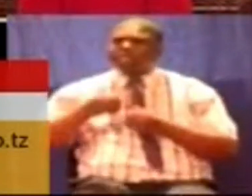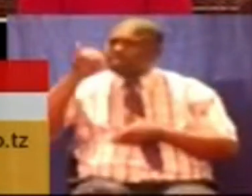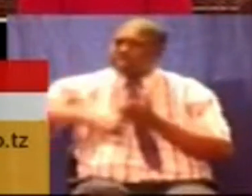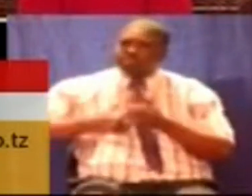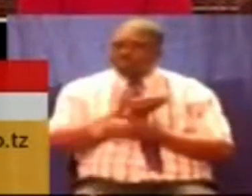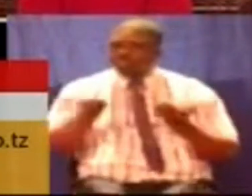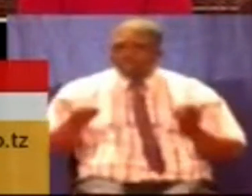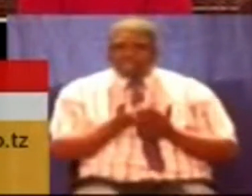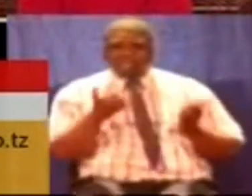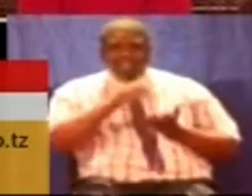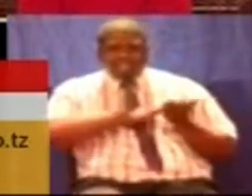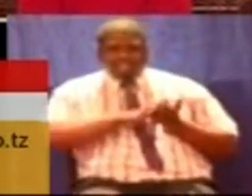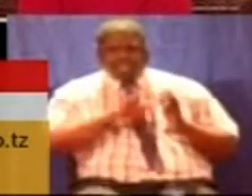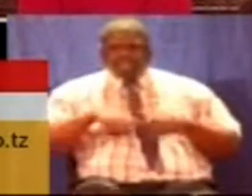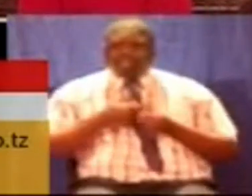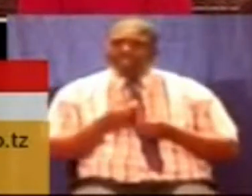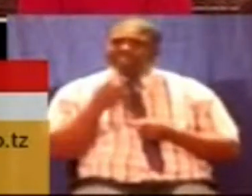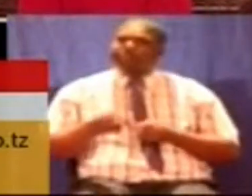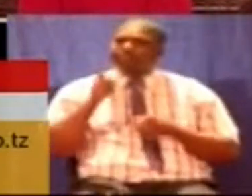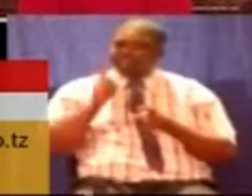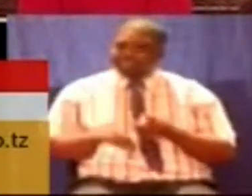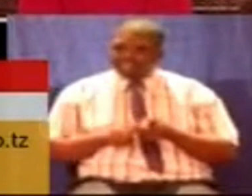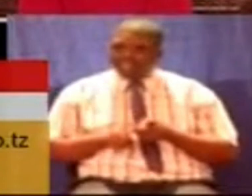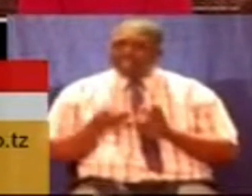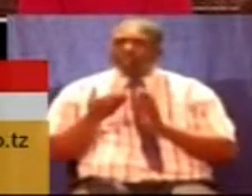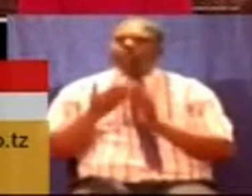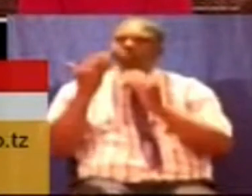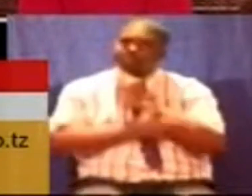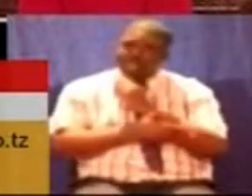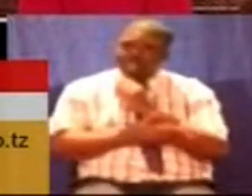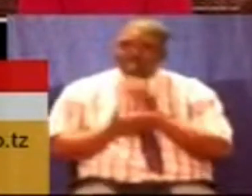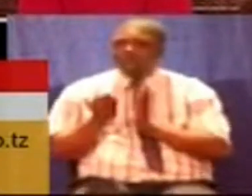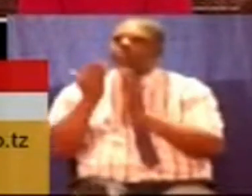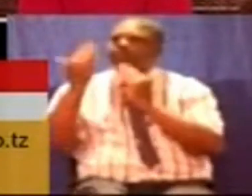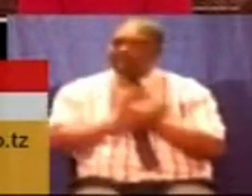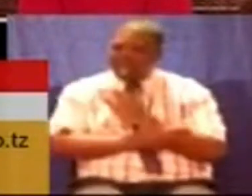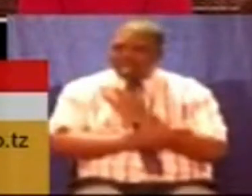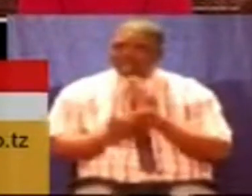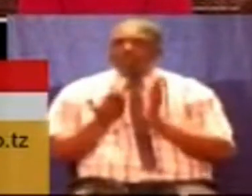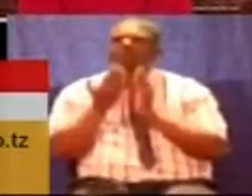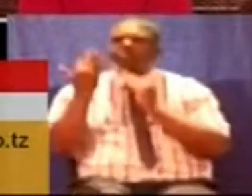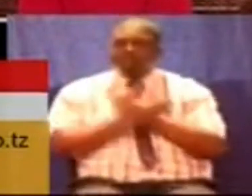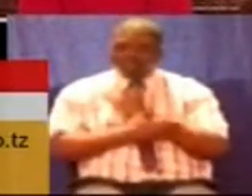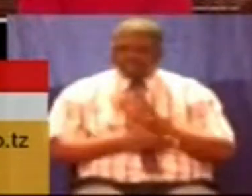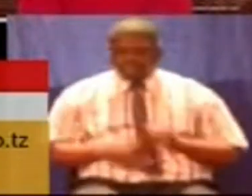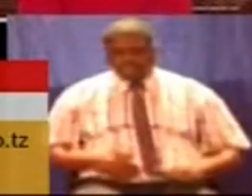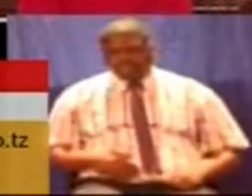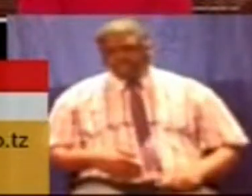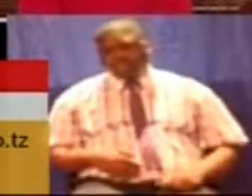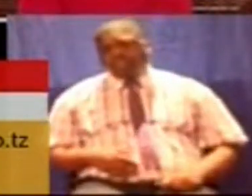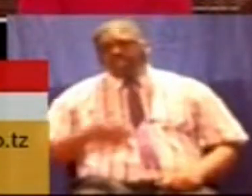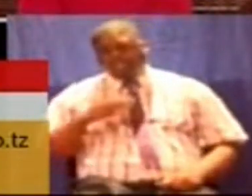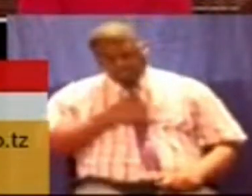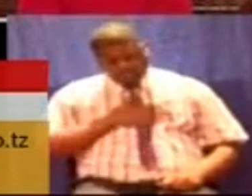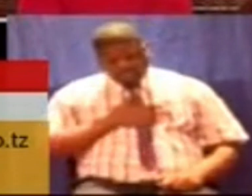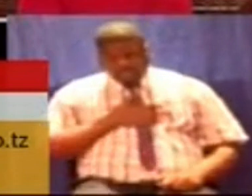bila sababu ya msingi. Lakini nasema tena, naomba msamaha, naomba msamaha, naomba msamaha. Asante sana Biziki. Karibu na